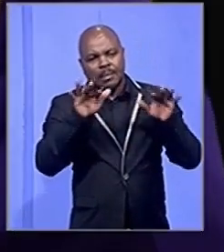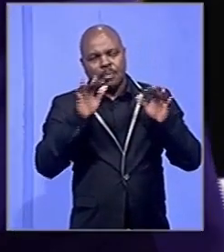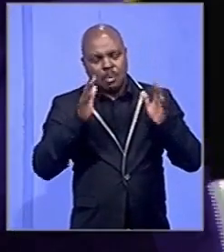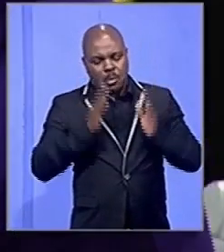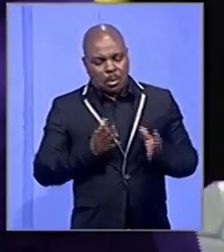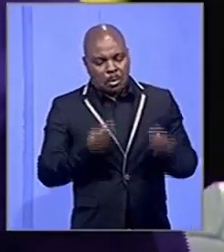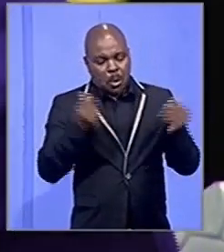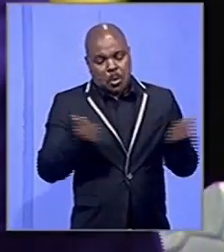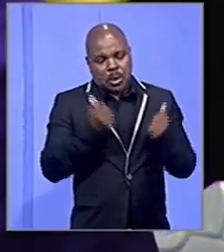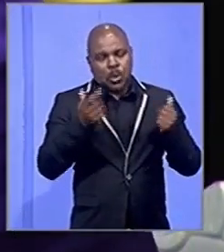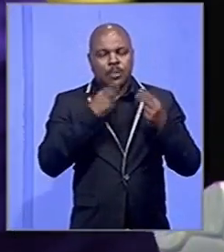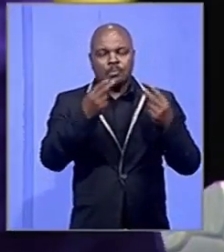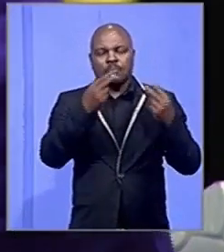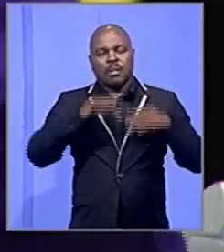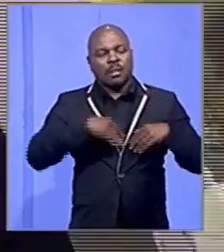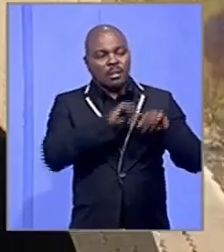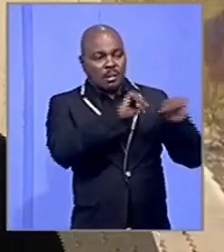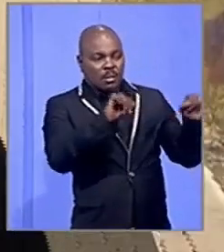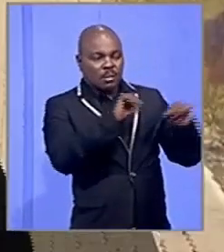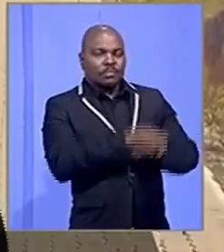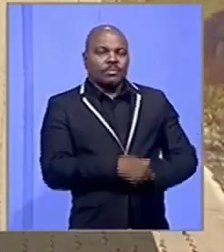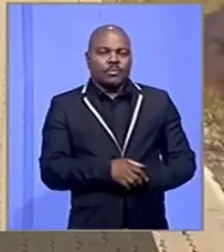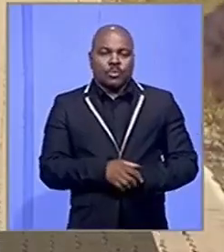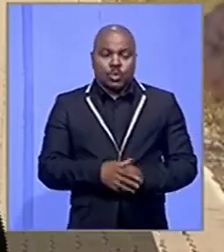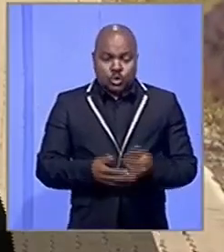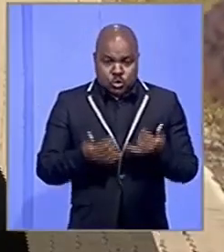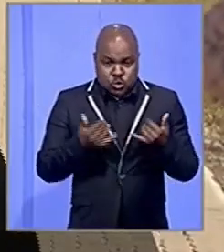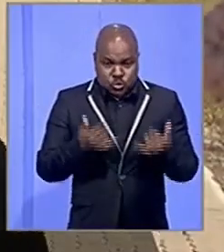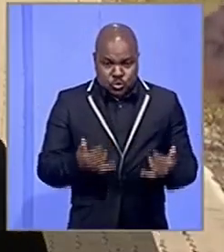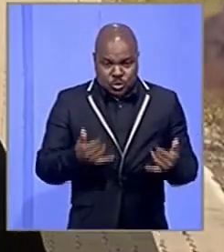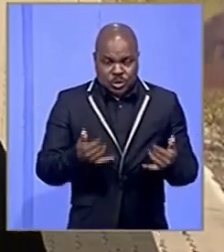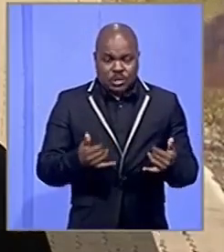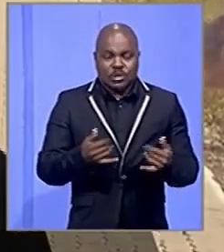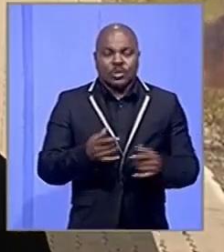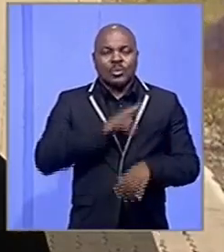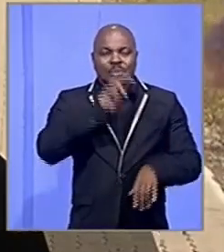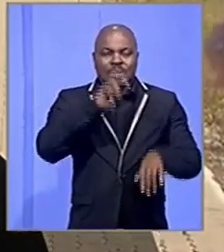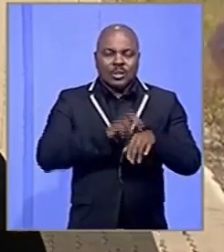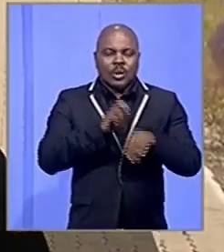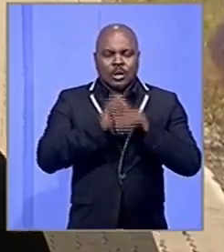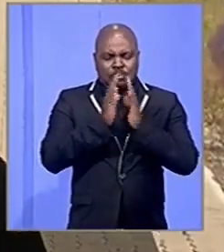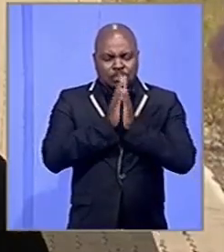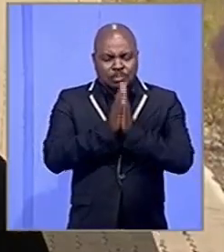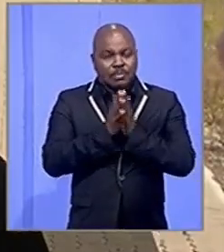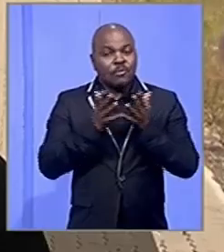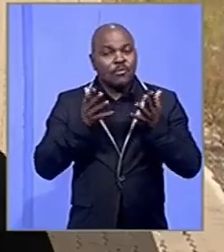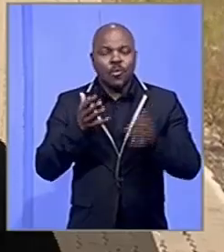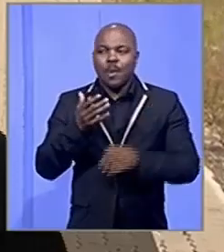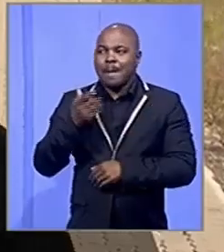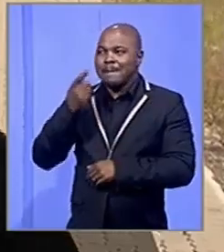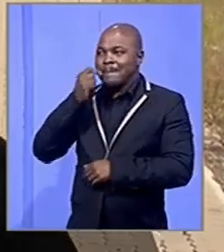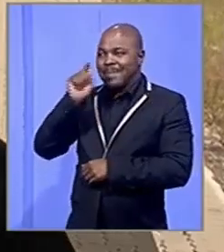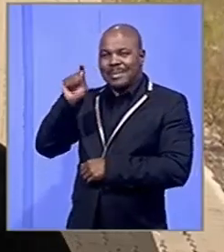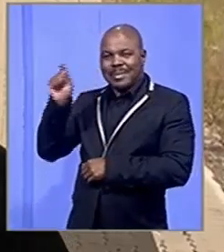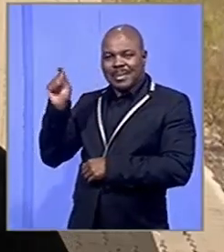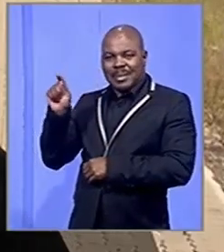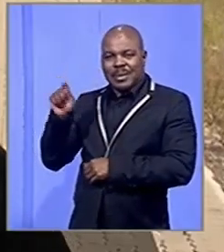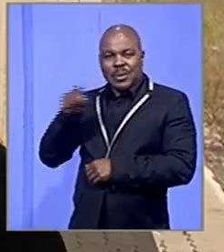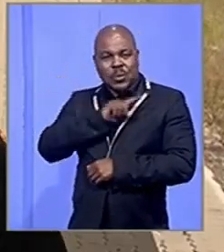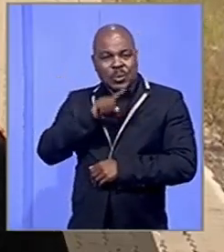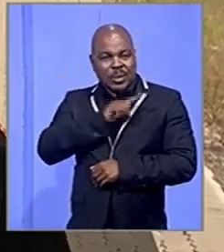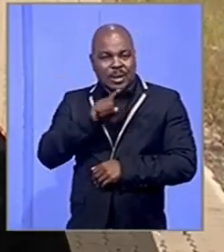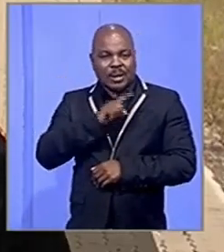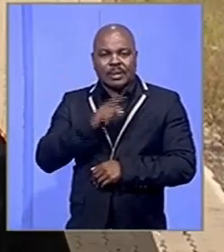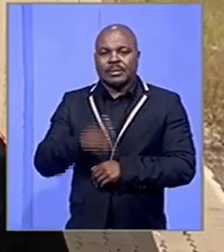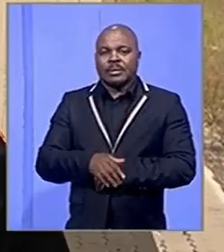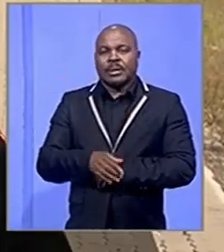bonwe. Tsatsing la ka jeno ne re tlameile gore re rapelle bontate obane re le ra buswa ke